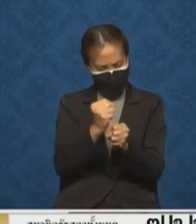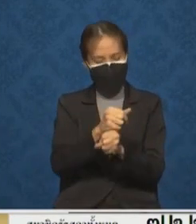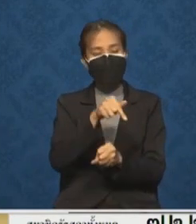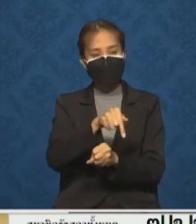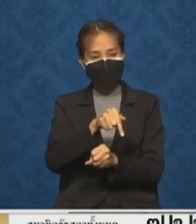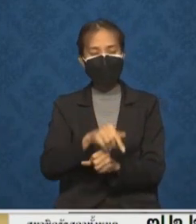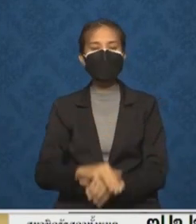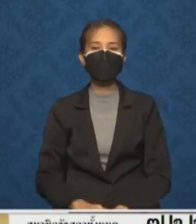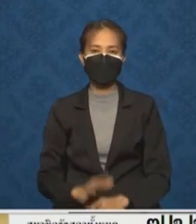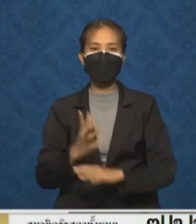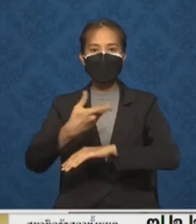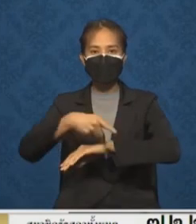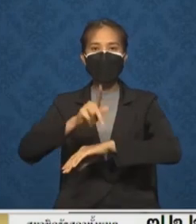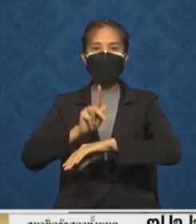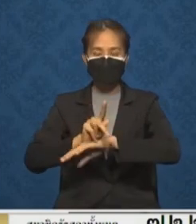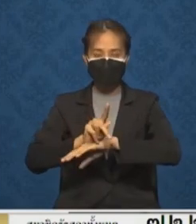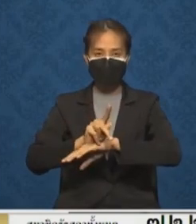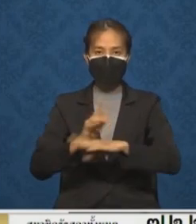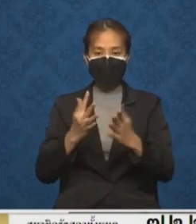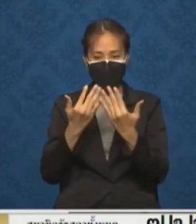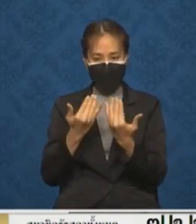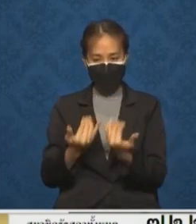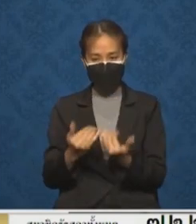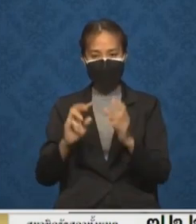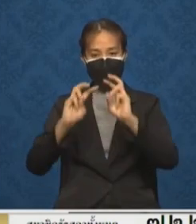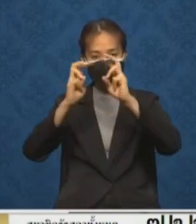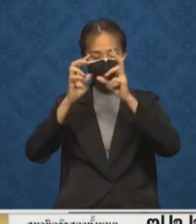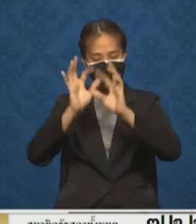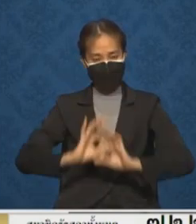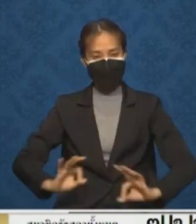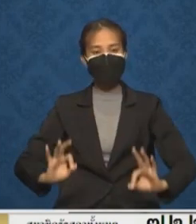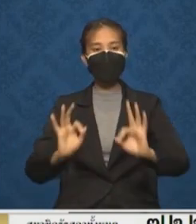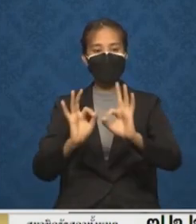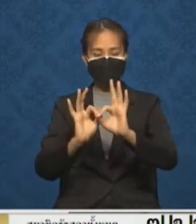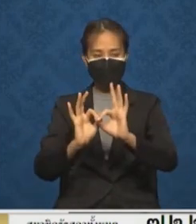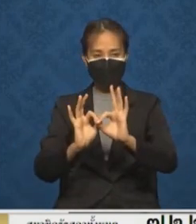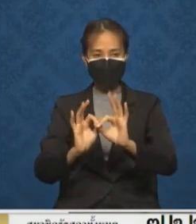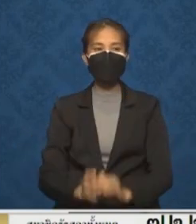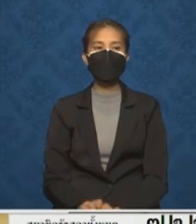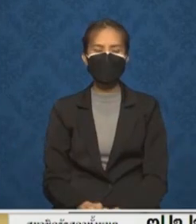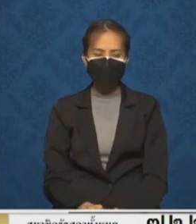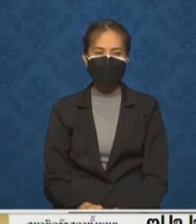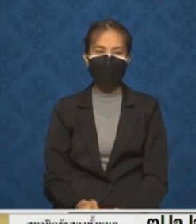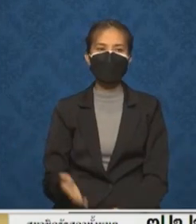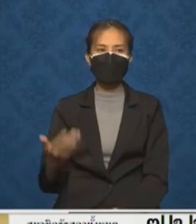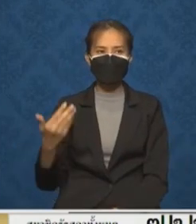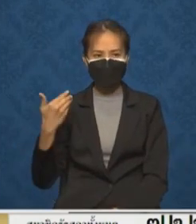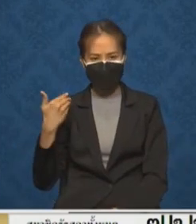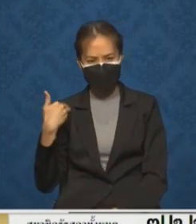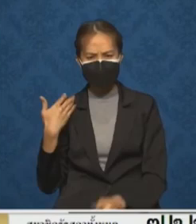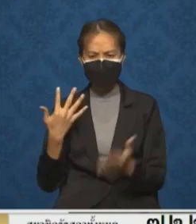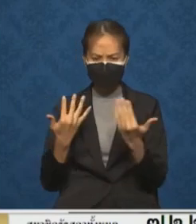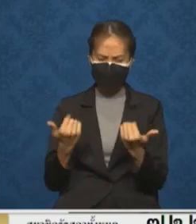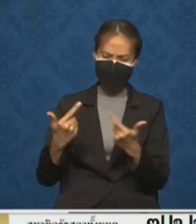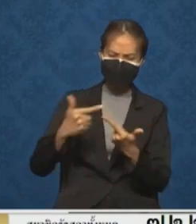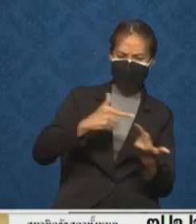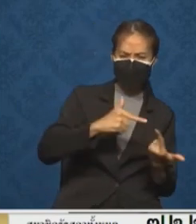ท่านประธานครับแล้วก็มาถึงประเด็นสำคัญครับที่มีการพูดจาถึงกันมากในวัน